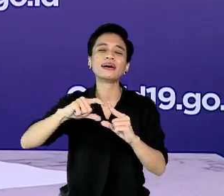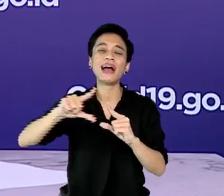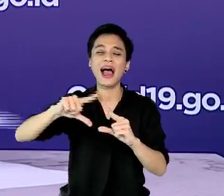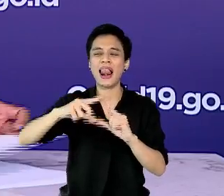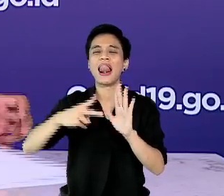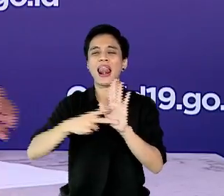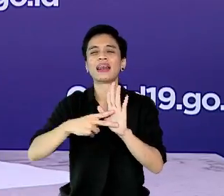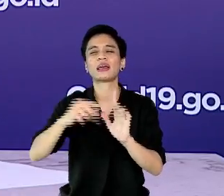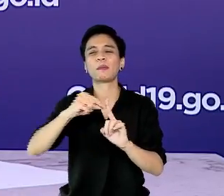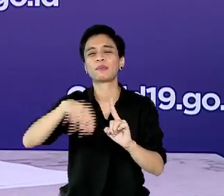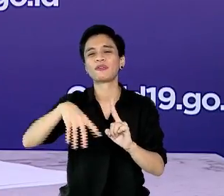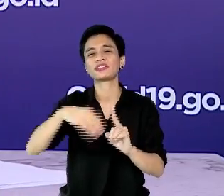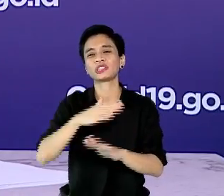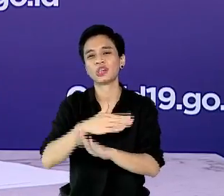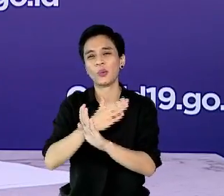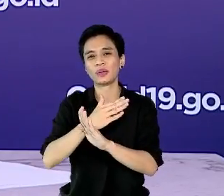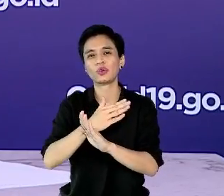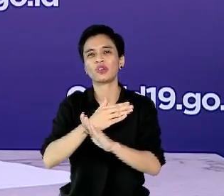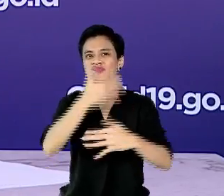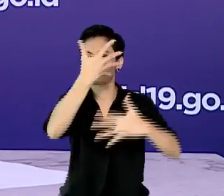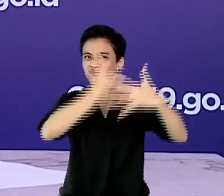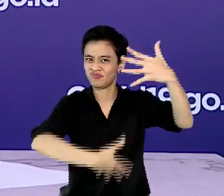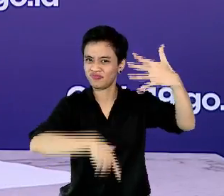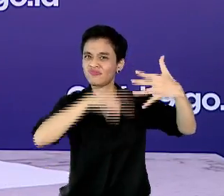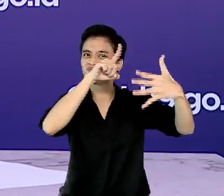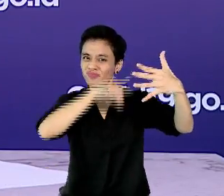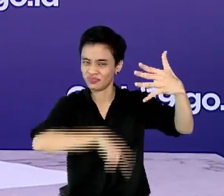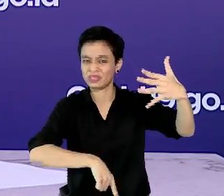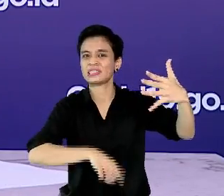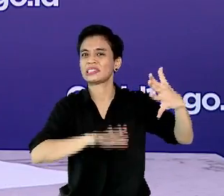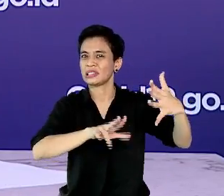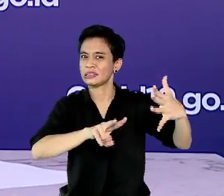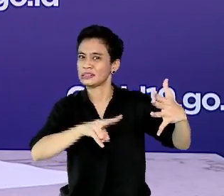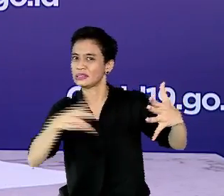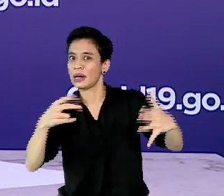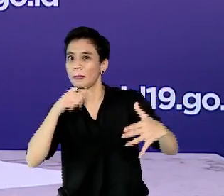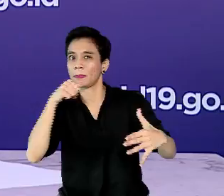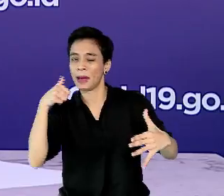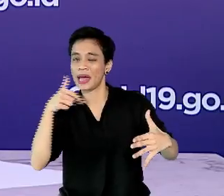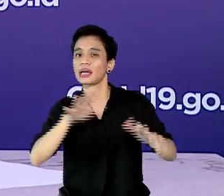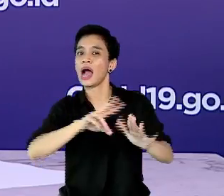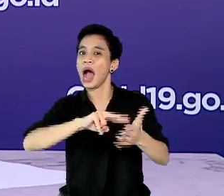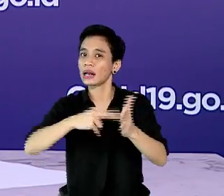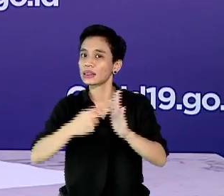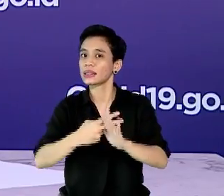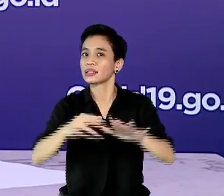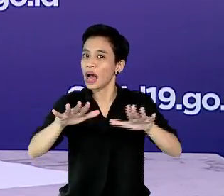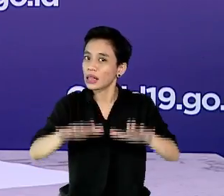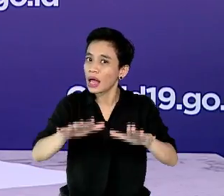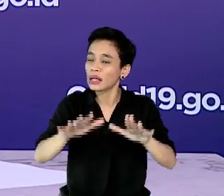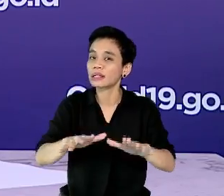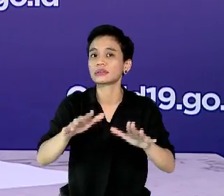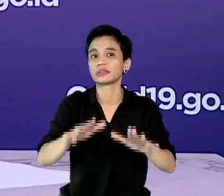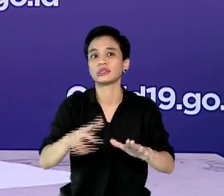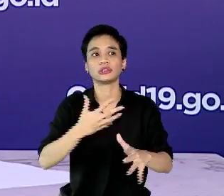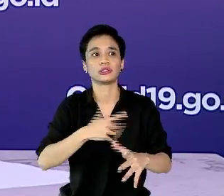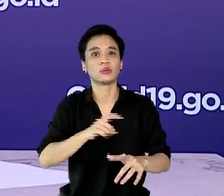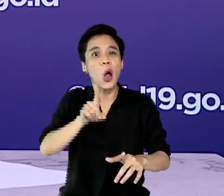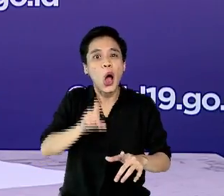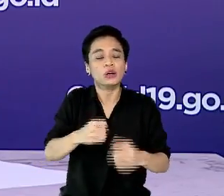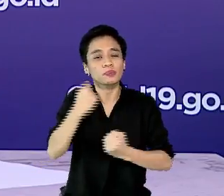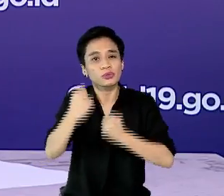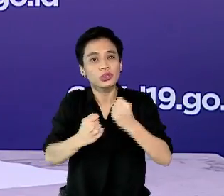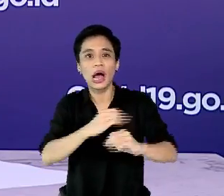Timur. Oleh karena itu, kita perlu melakukan perbaikan segera melalui berbagai cara, baik melalui upaya